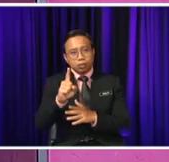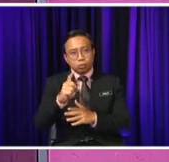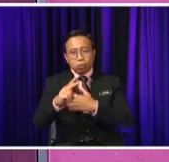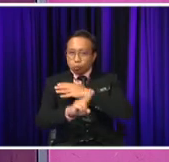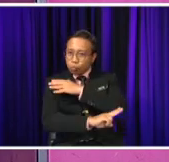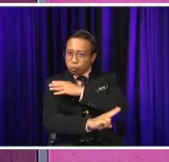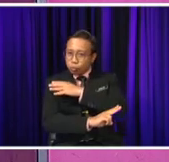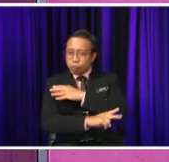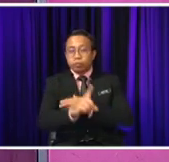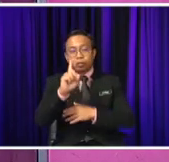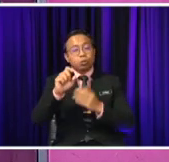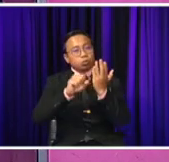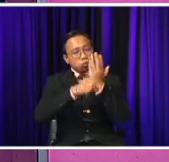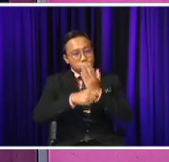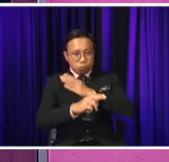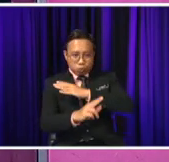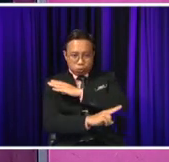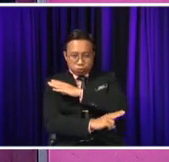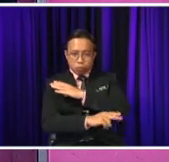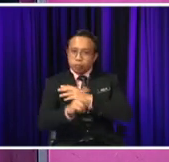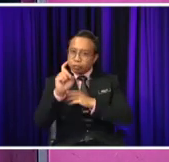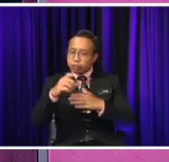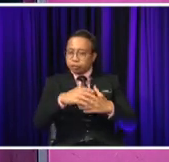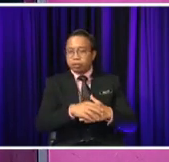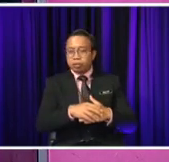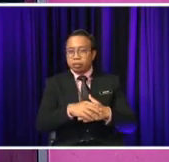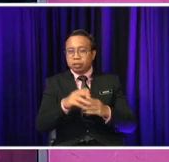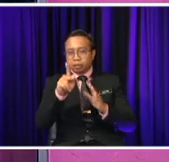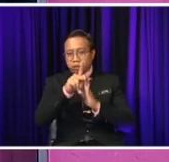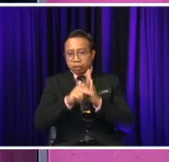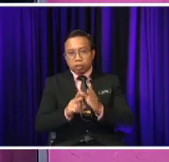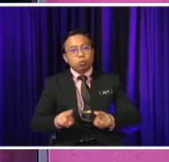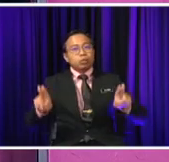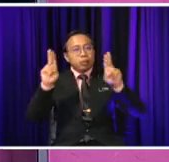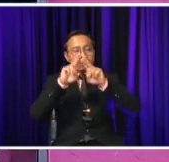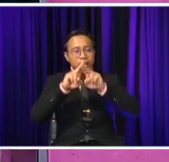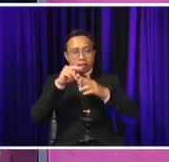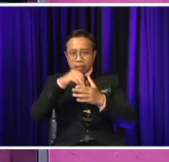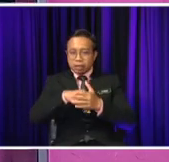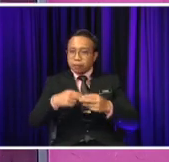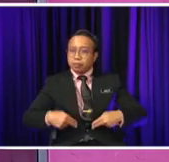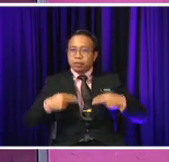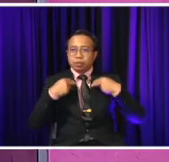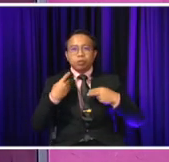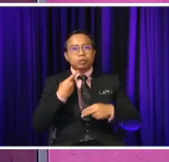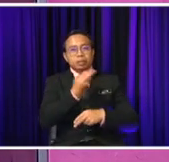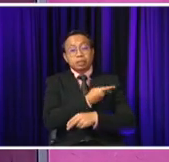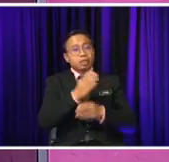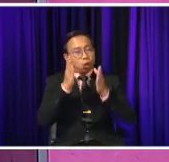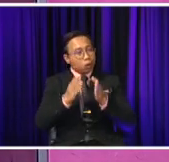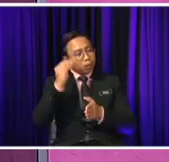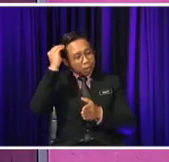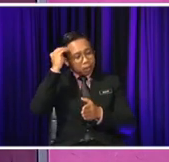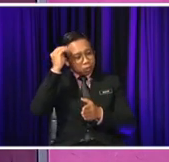atau salah satu sumber hukum yang perlu dijadikan keutamaan dalam hidup itu kalau orang Melayu kita kan